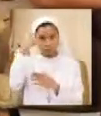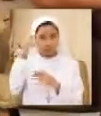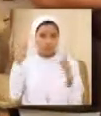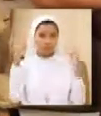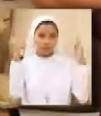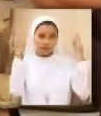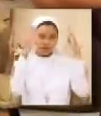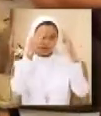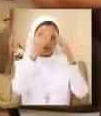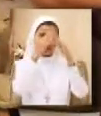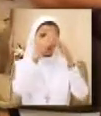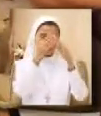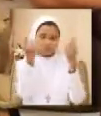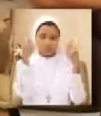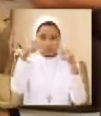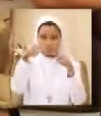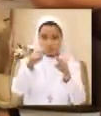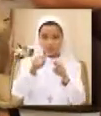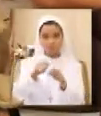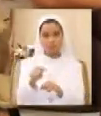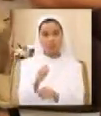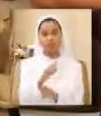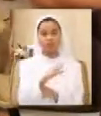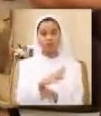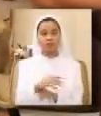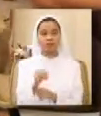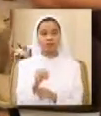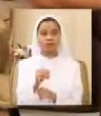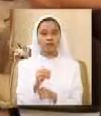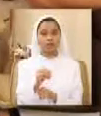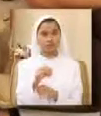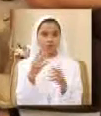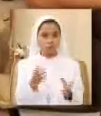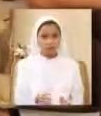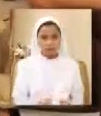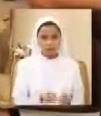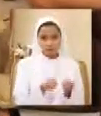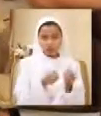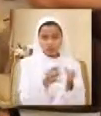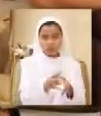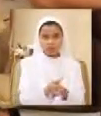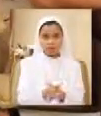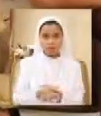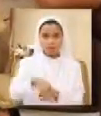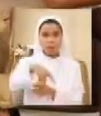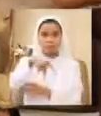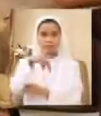ay bibigyan ng sinasabi mo kaninang pallium yes, ng ating yes, Santo Papa.